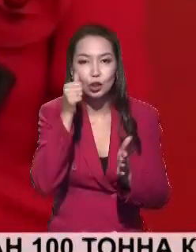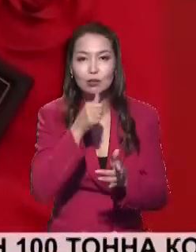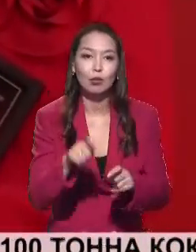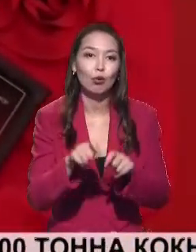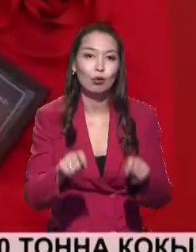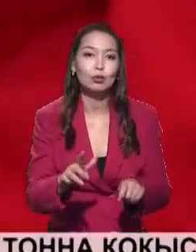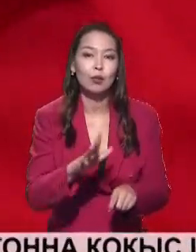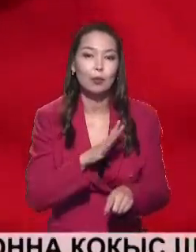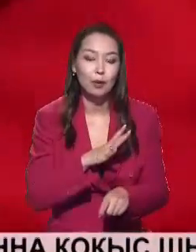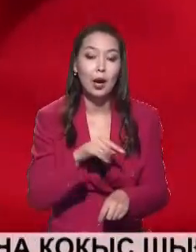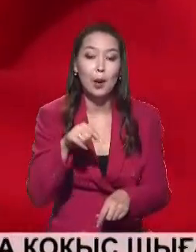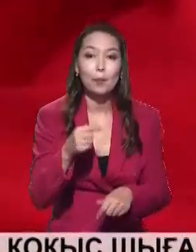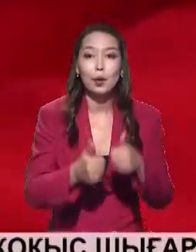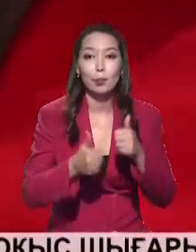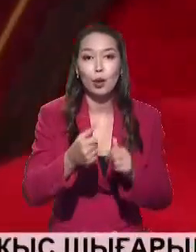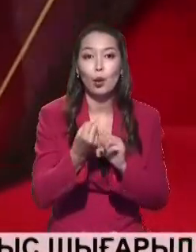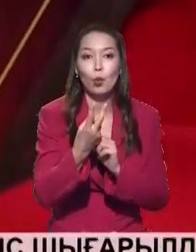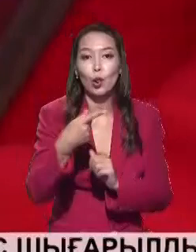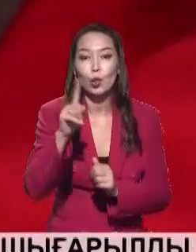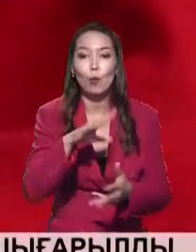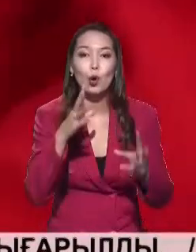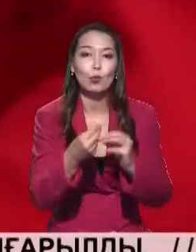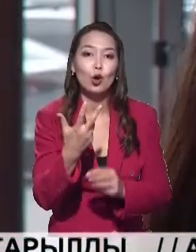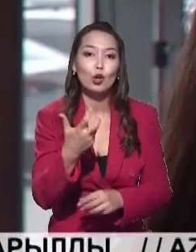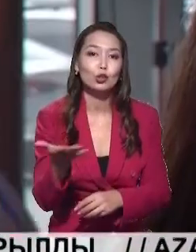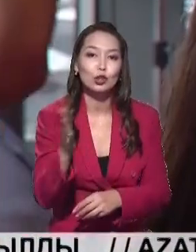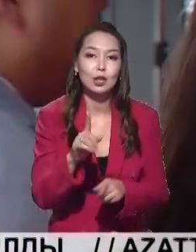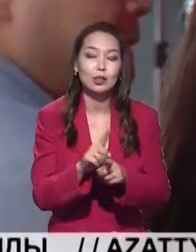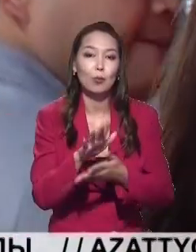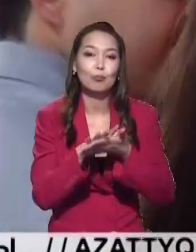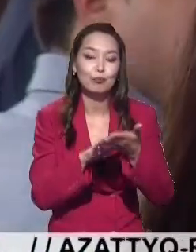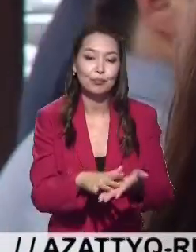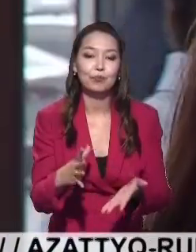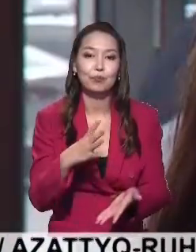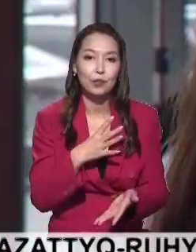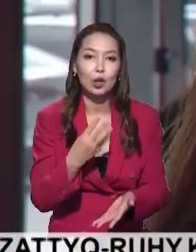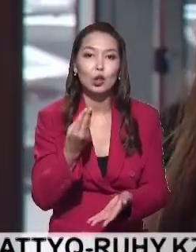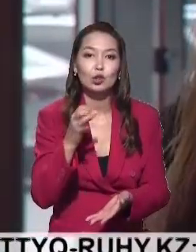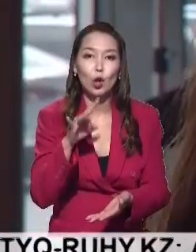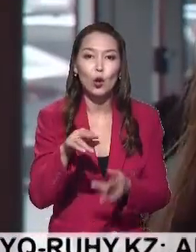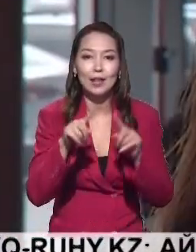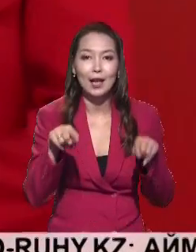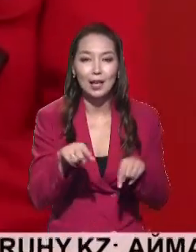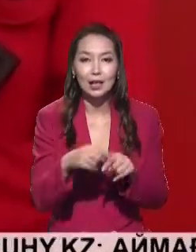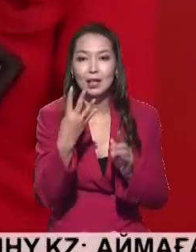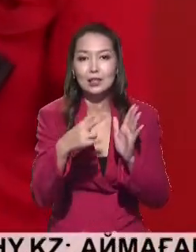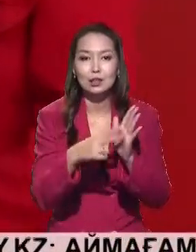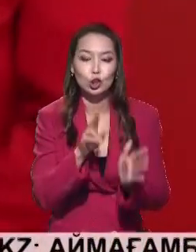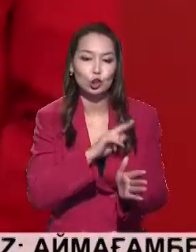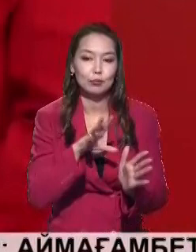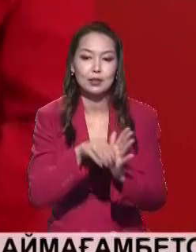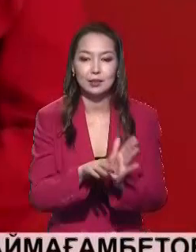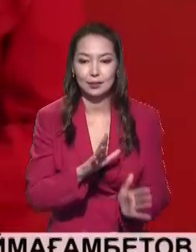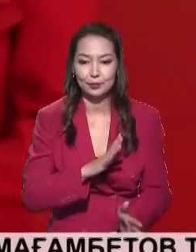2017 жылы құрылған. Биыл байқауға 12 номинация бойынша 300-ден аса өтінім келіп түскен, шорт-листке 48 жұмыс